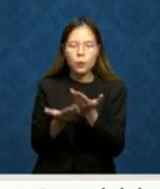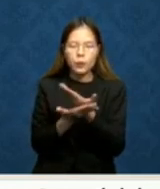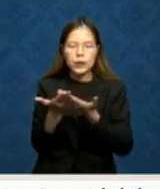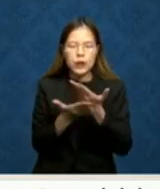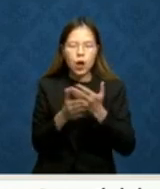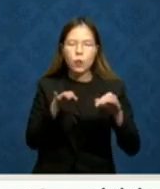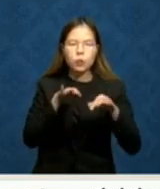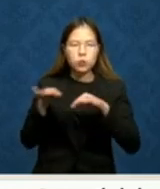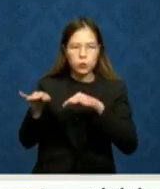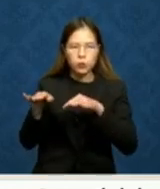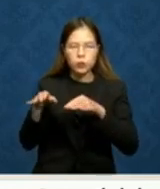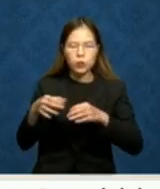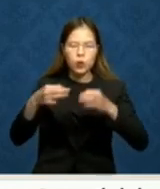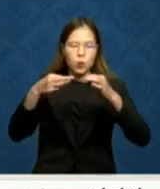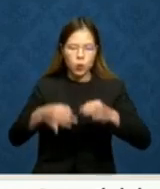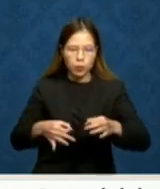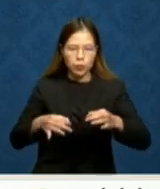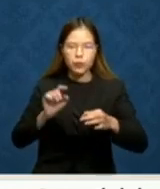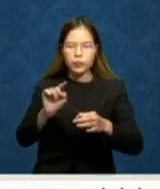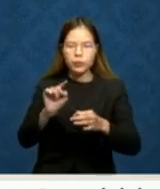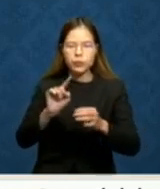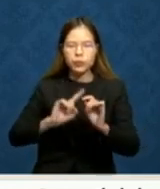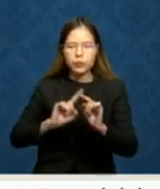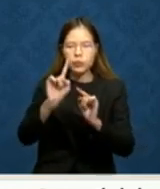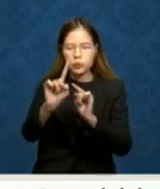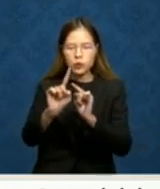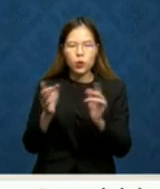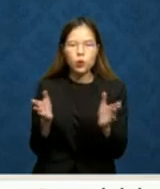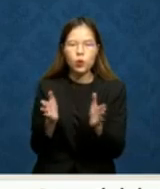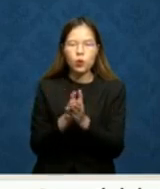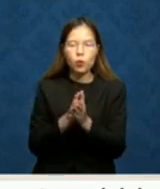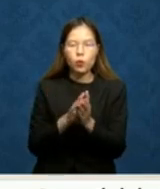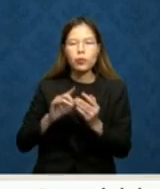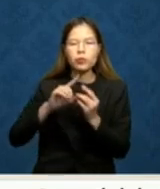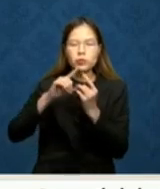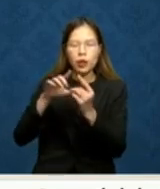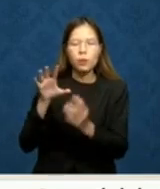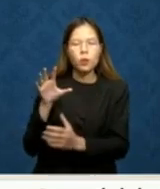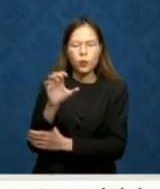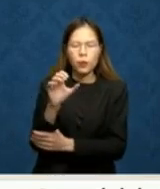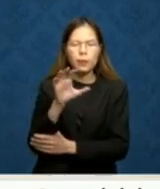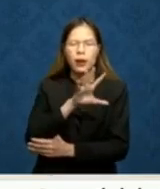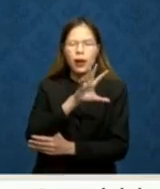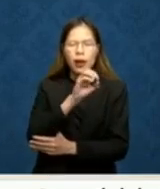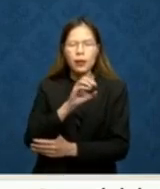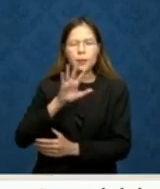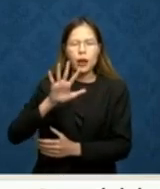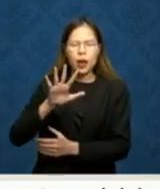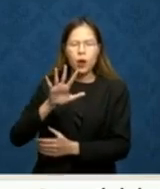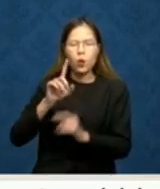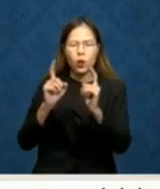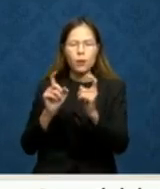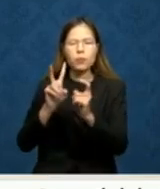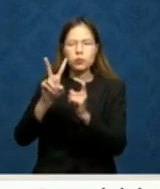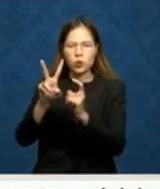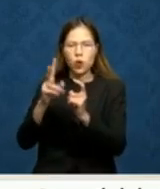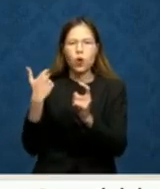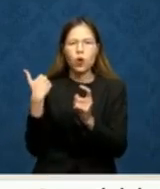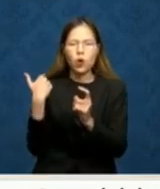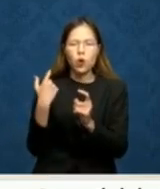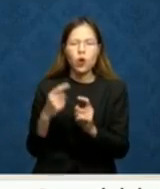พร้อมกันและลงมติในวาระที่1รวมกันตามข้อบังคับข้อ55วงเล็บ2และ